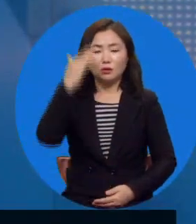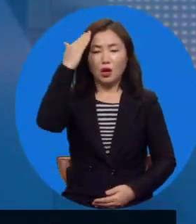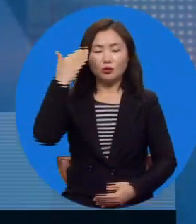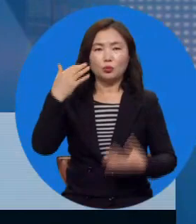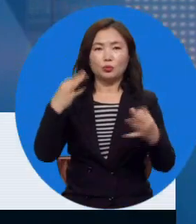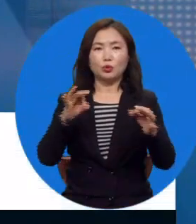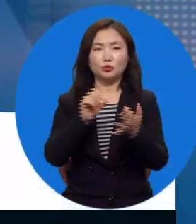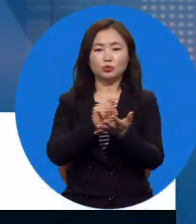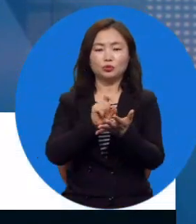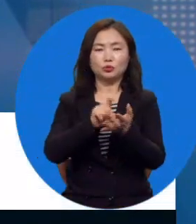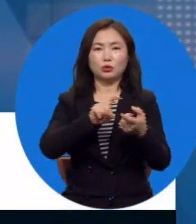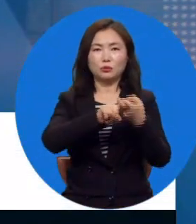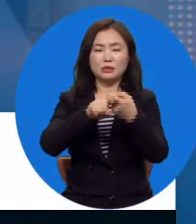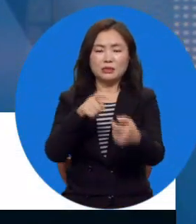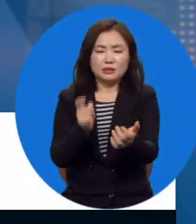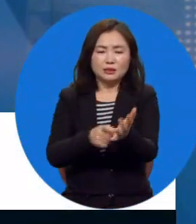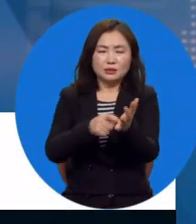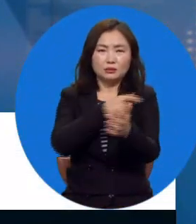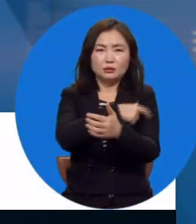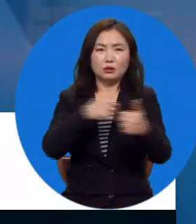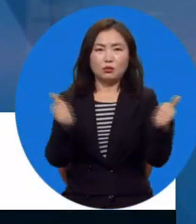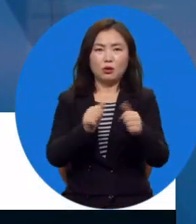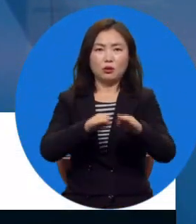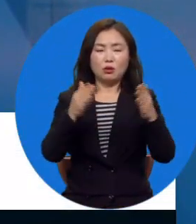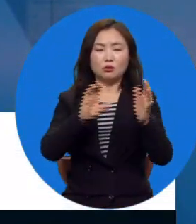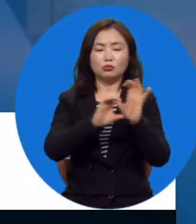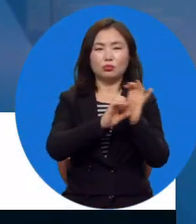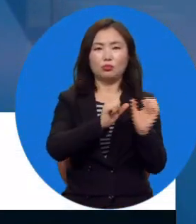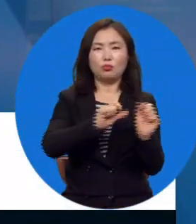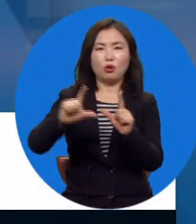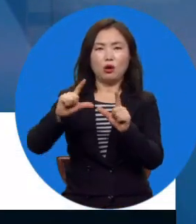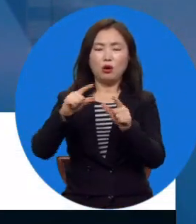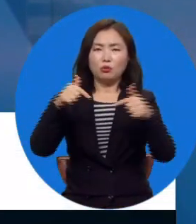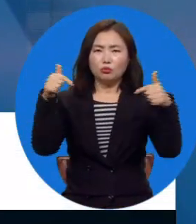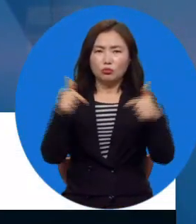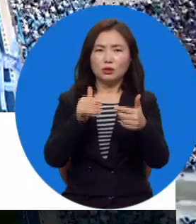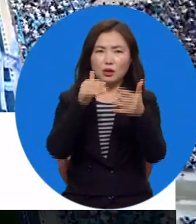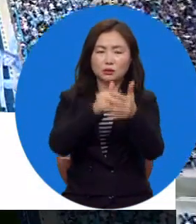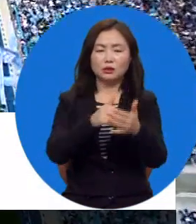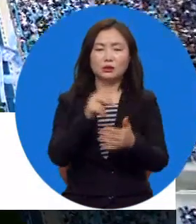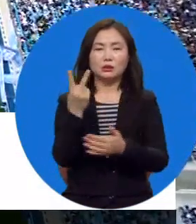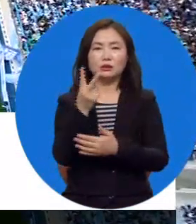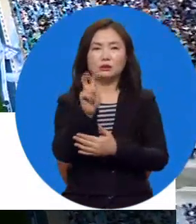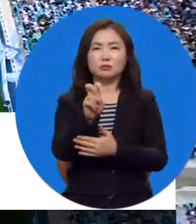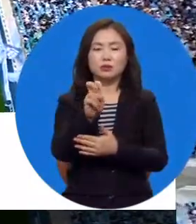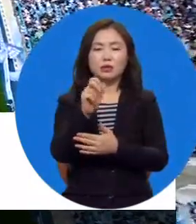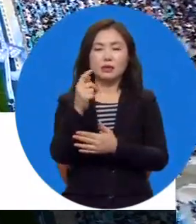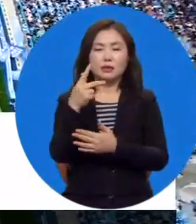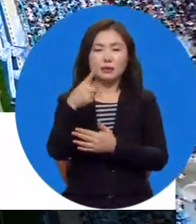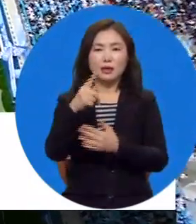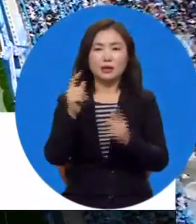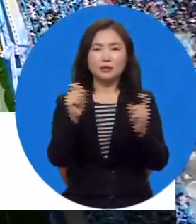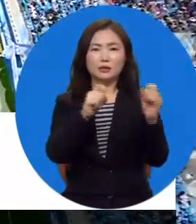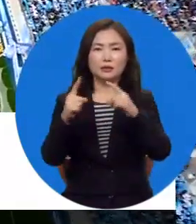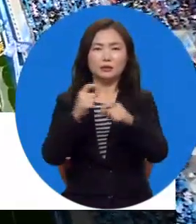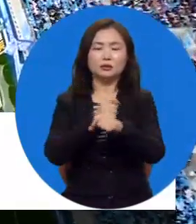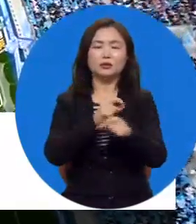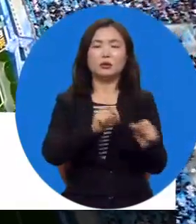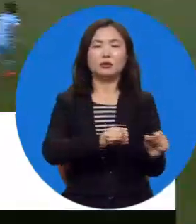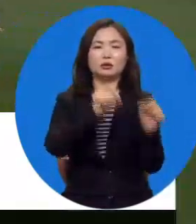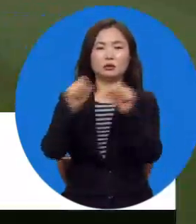한국프로축구연맹 도 긴급 이사회를 열고 코로나 7 확산 3가 진정될 때까지 2020 k 리그 개막을 잠정